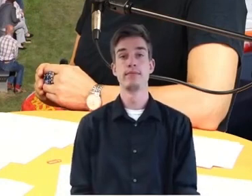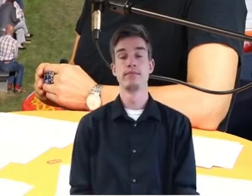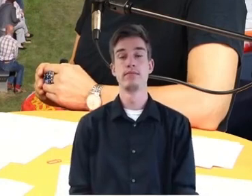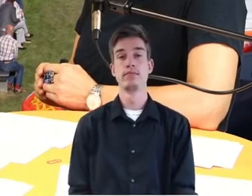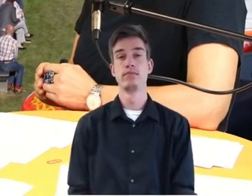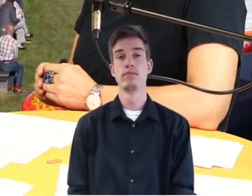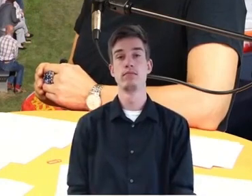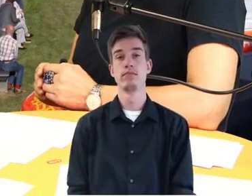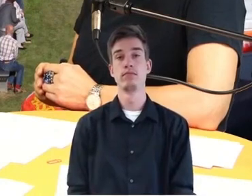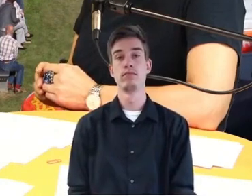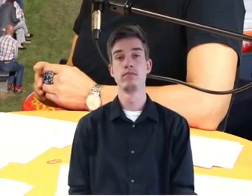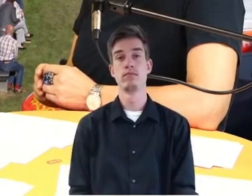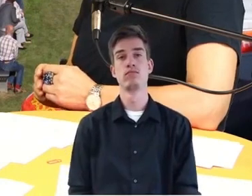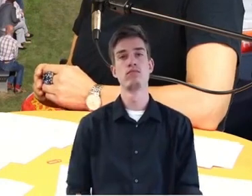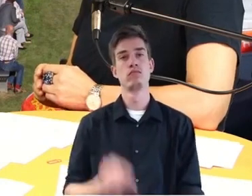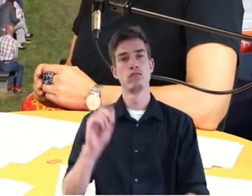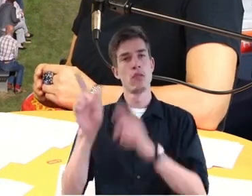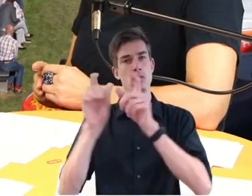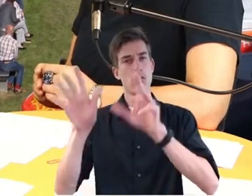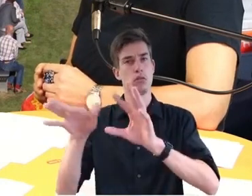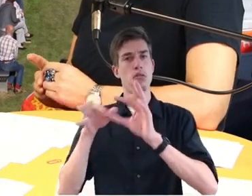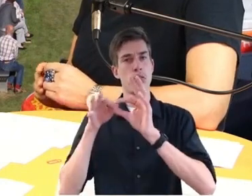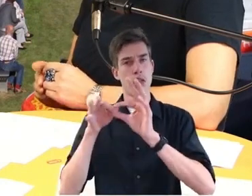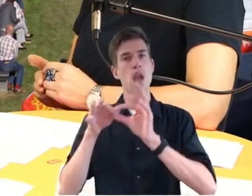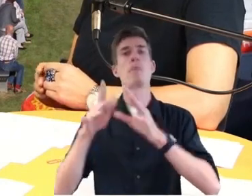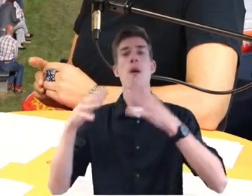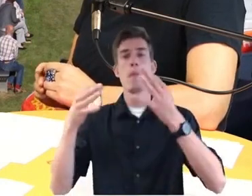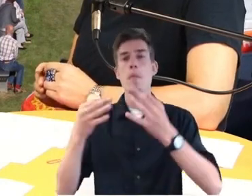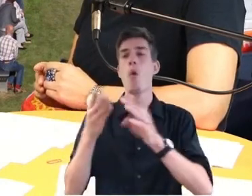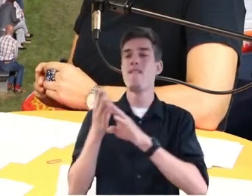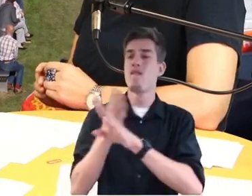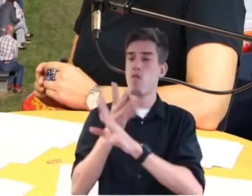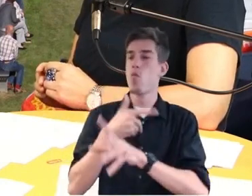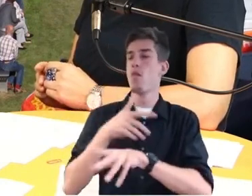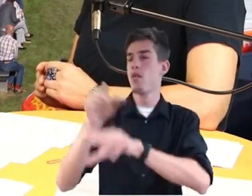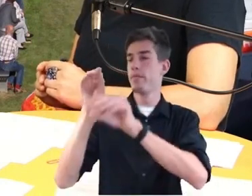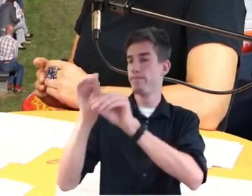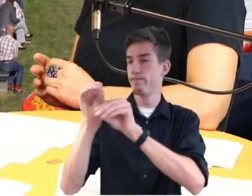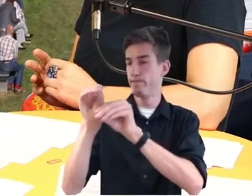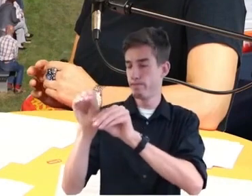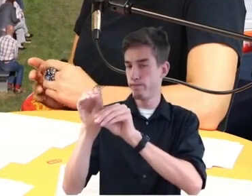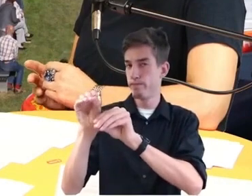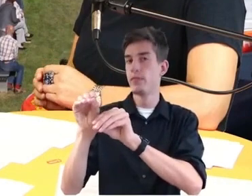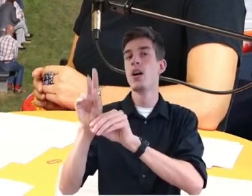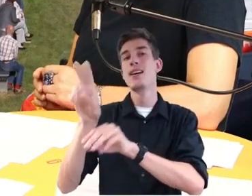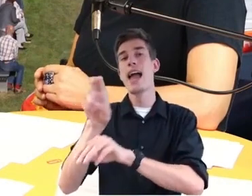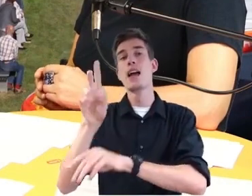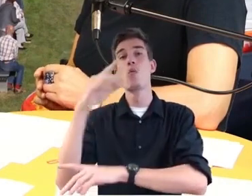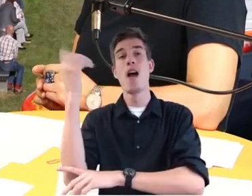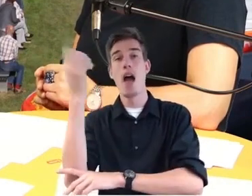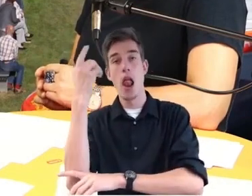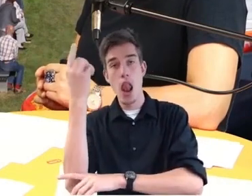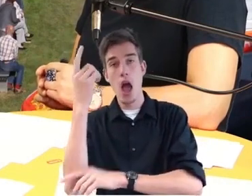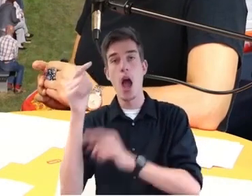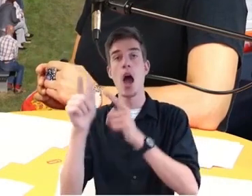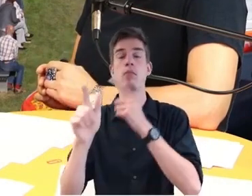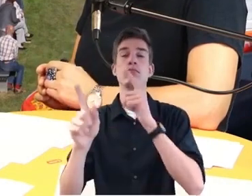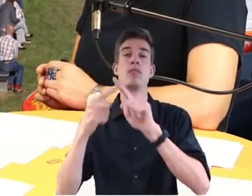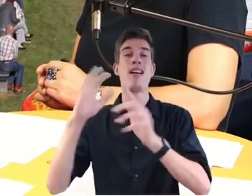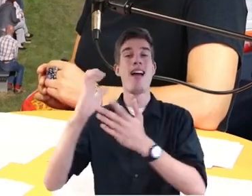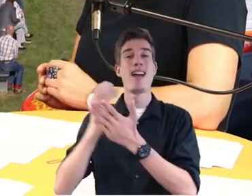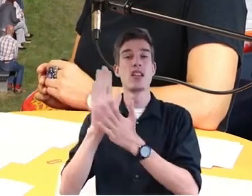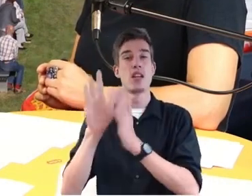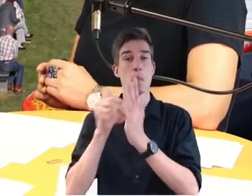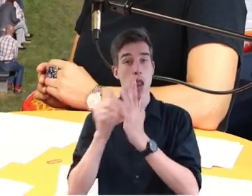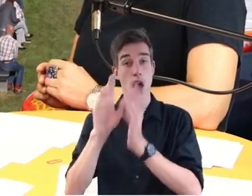Wir empfehlen, oder dazu gehört die Vorbereitung der Krankenhäuser mittels eines Krankenhausalarm- und Einsatzplans,